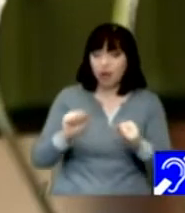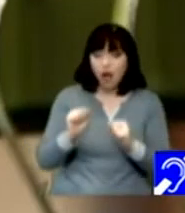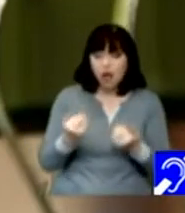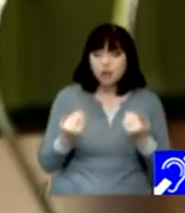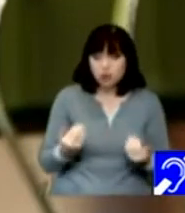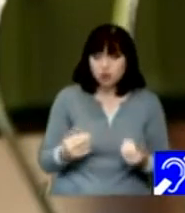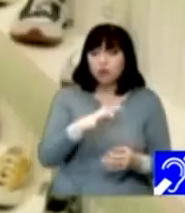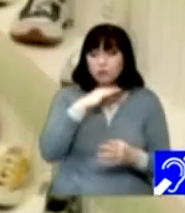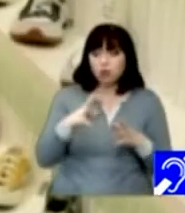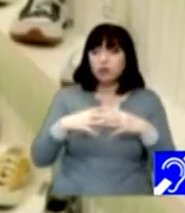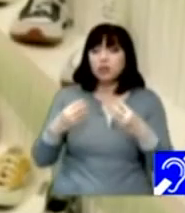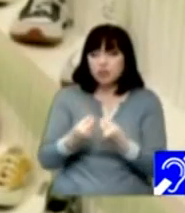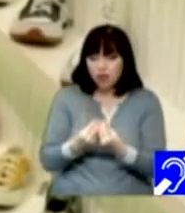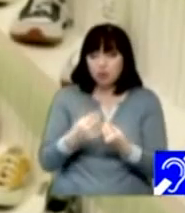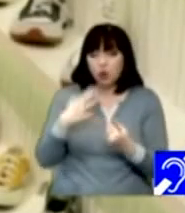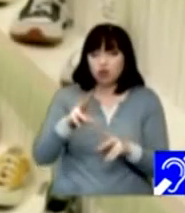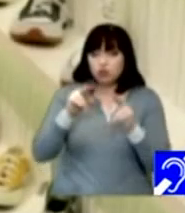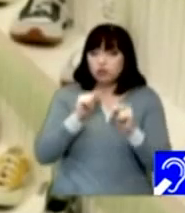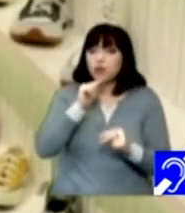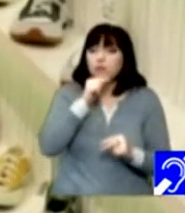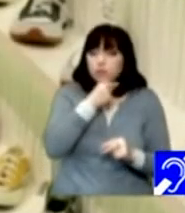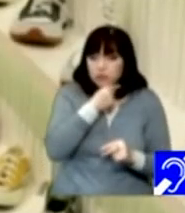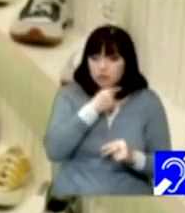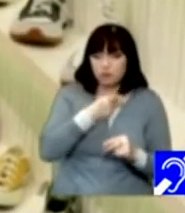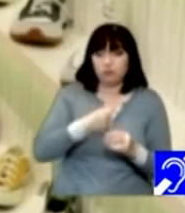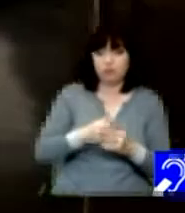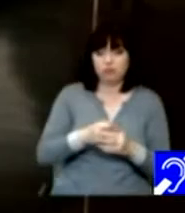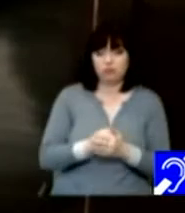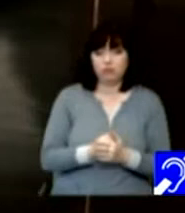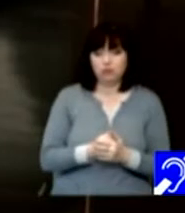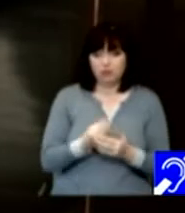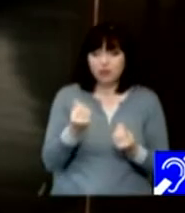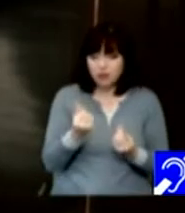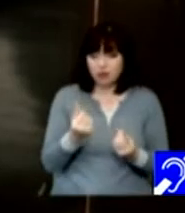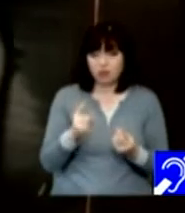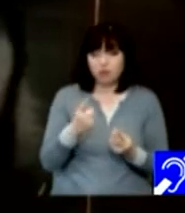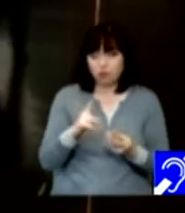familii franceze și-au redus bugetul alocat cumpărăturilor din perioada reducerilor de iarnă.